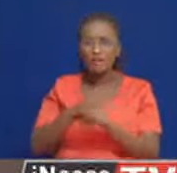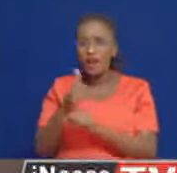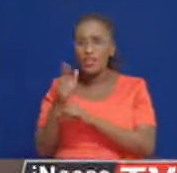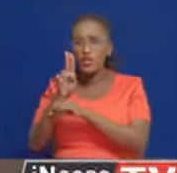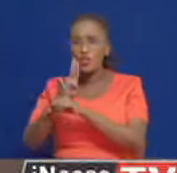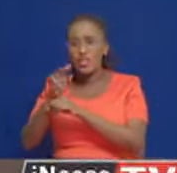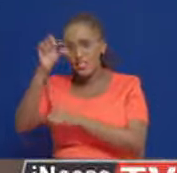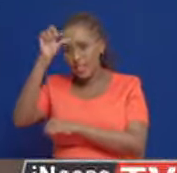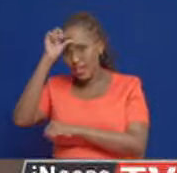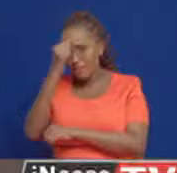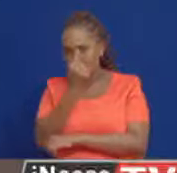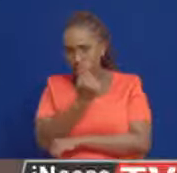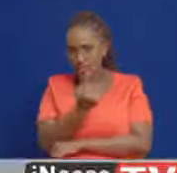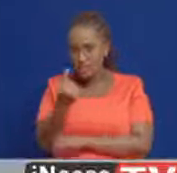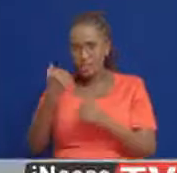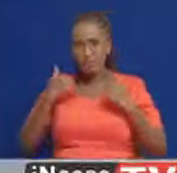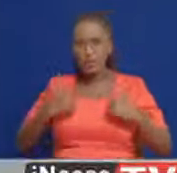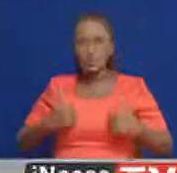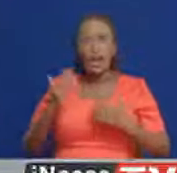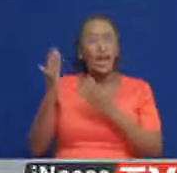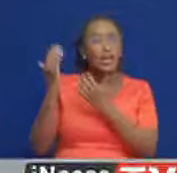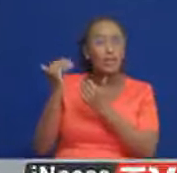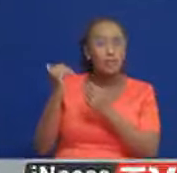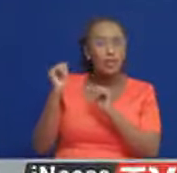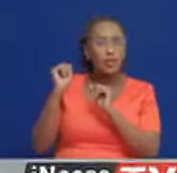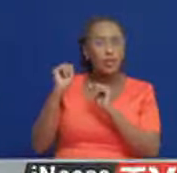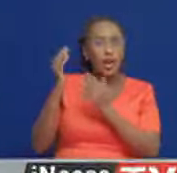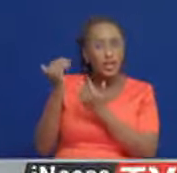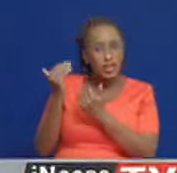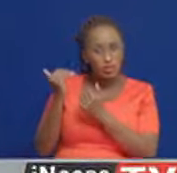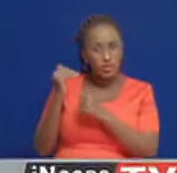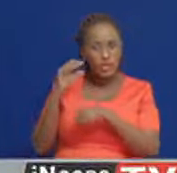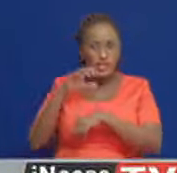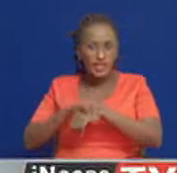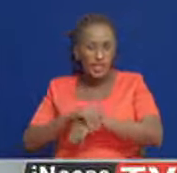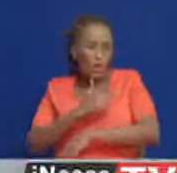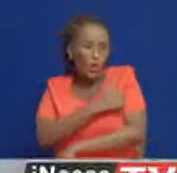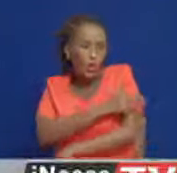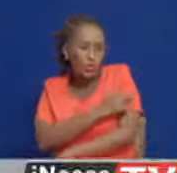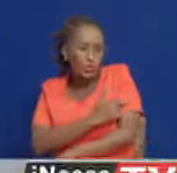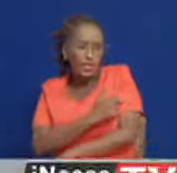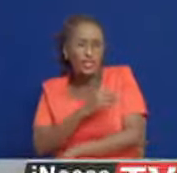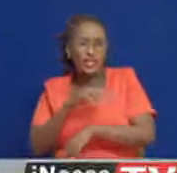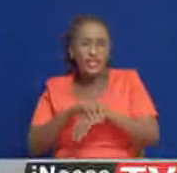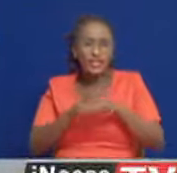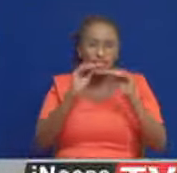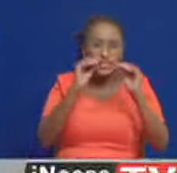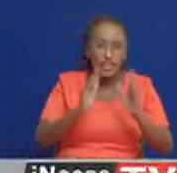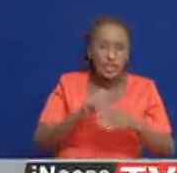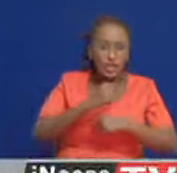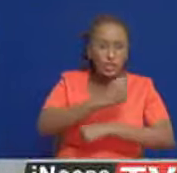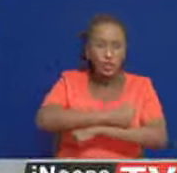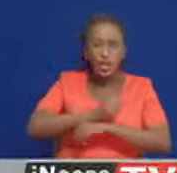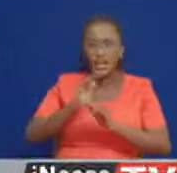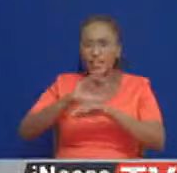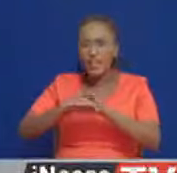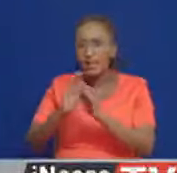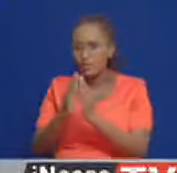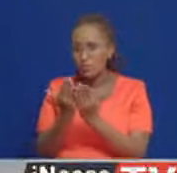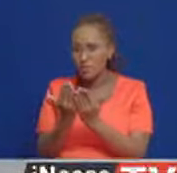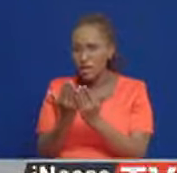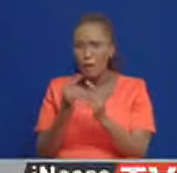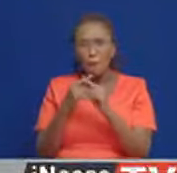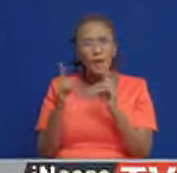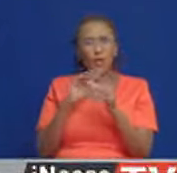wetu anataraji ya kwamba kutakuwa na dawa hospitalini, ya kwamba kutakuwa na mwalimu shuleni, kutakuwa na vitabu, lakini